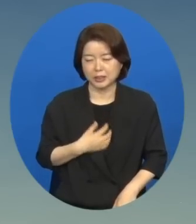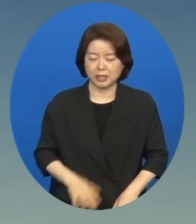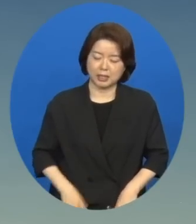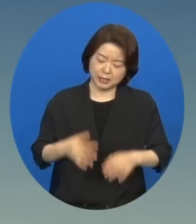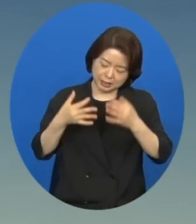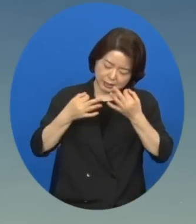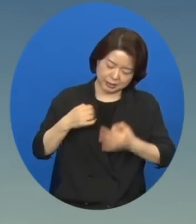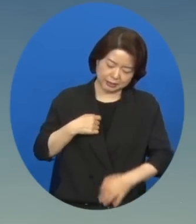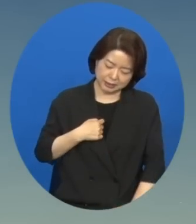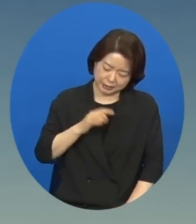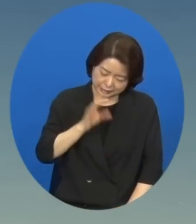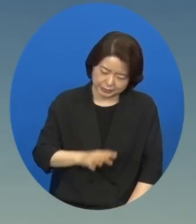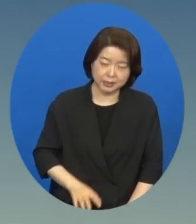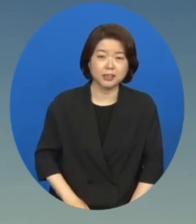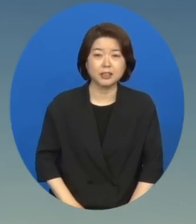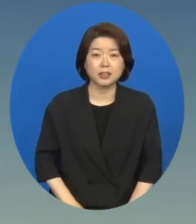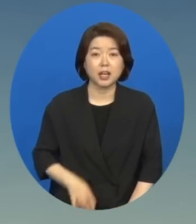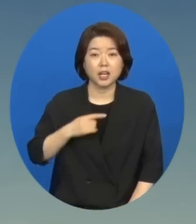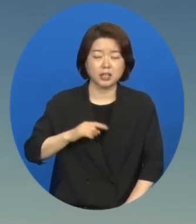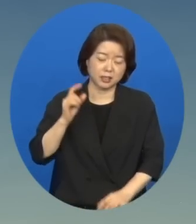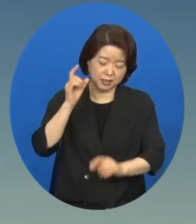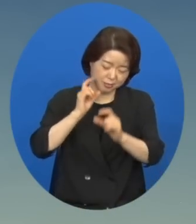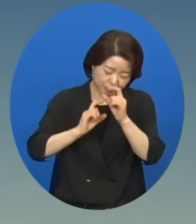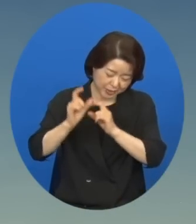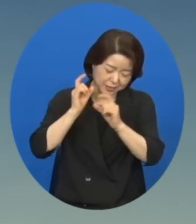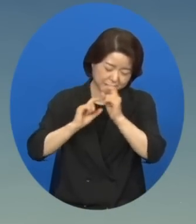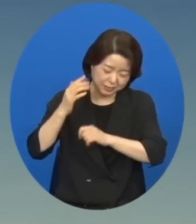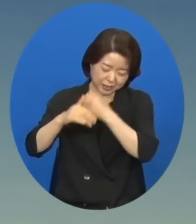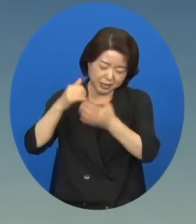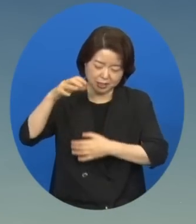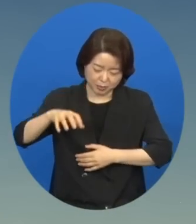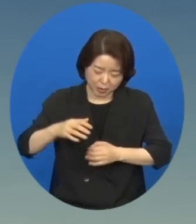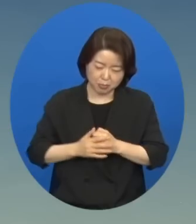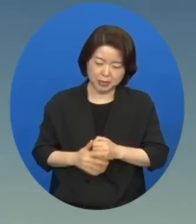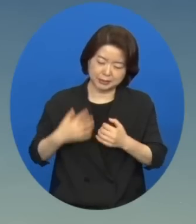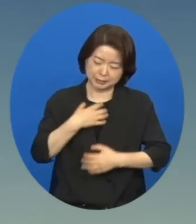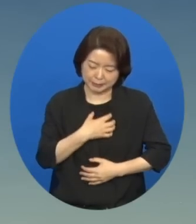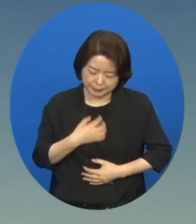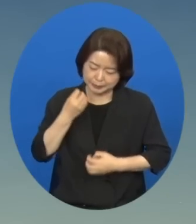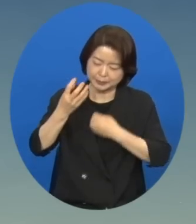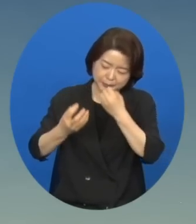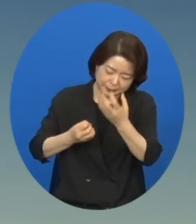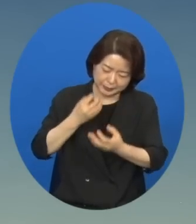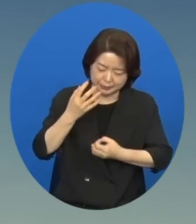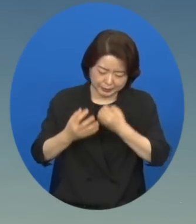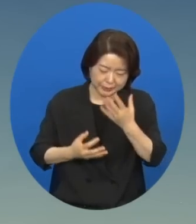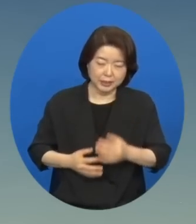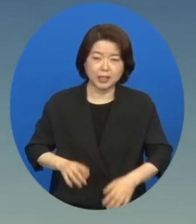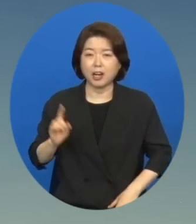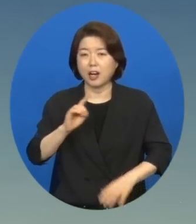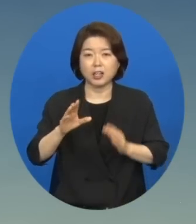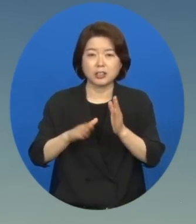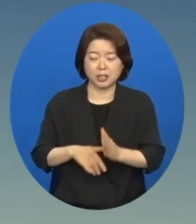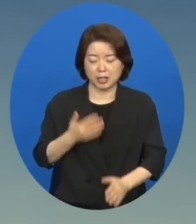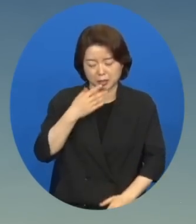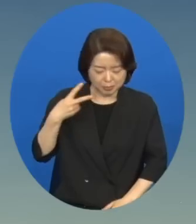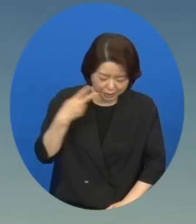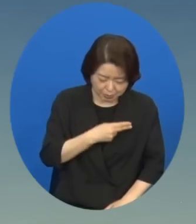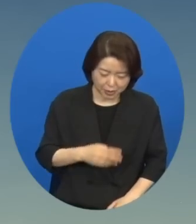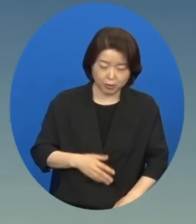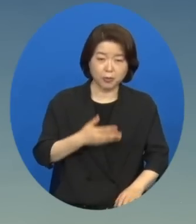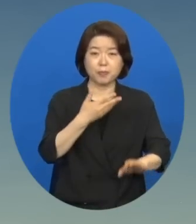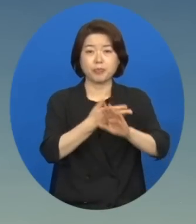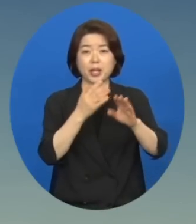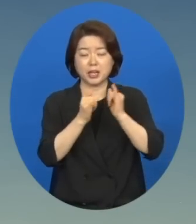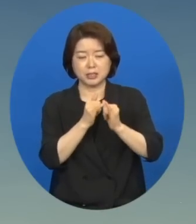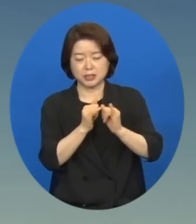되나? 그러면서 밤새 하나님 앞에서 고통스러워하고 어떨 때에는 금식도 하고 다른